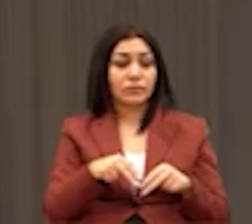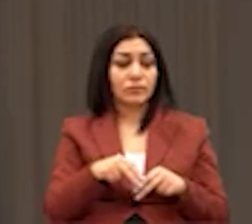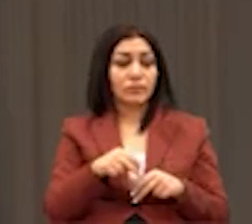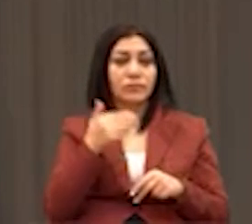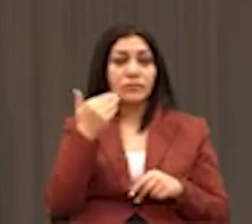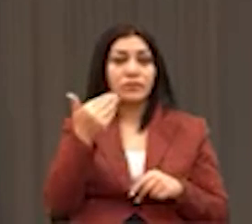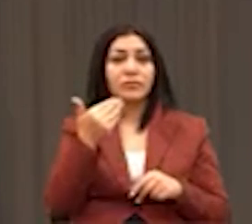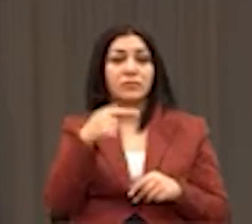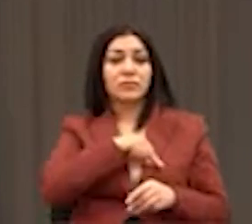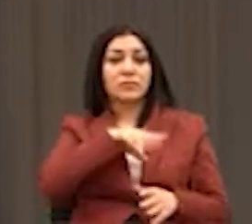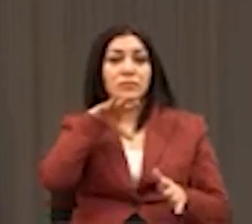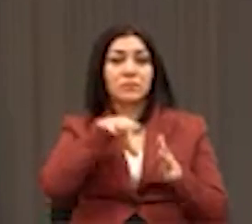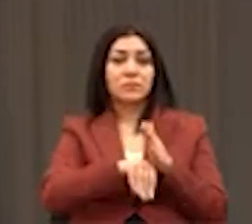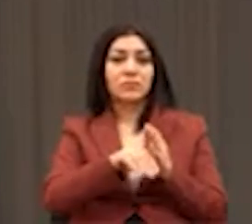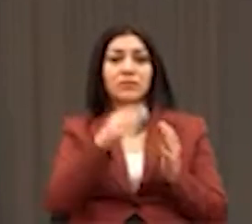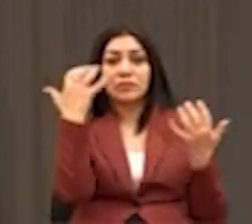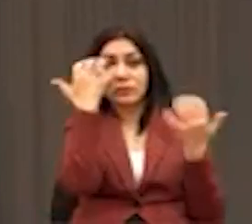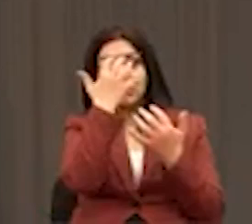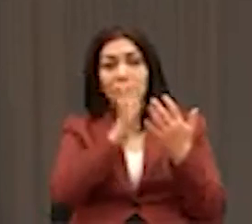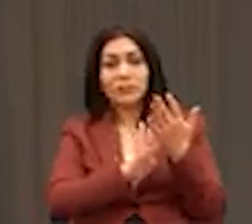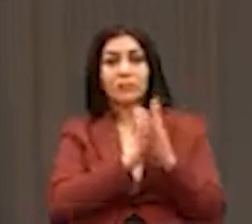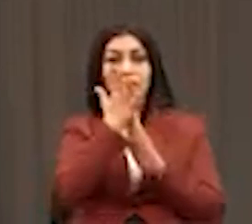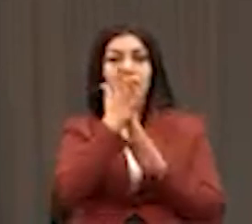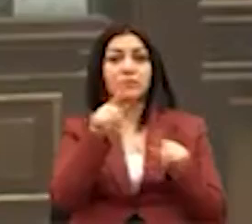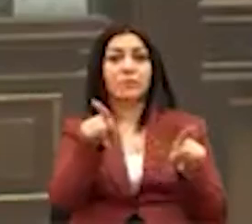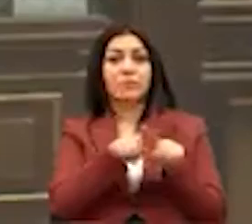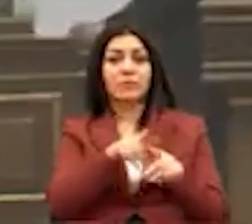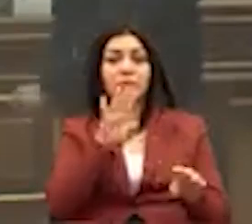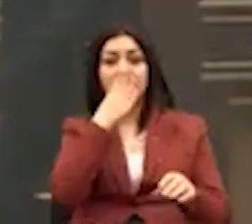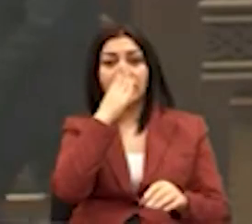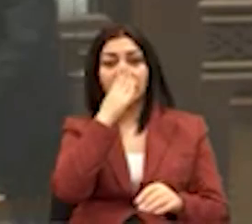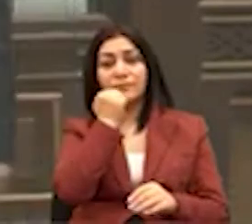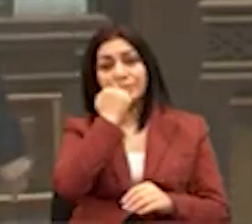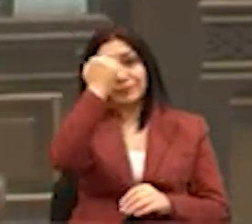չտեսնելով իրանց մեջ աճեցած վիժվածք։ Շնորհակալություն։ Շնորհակալություն։